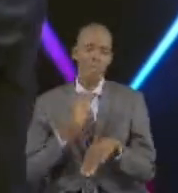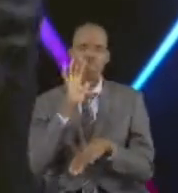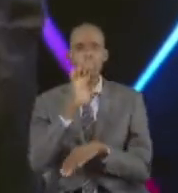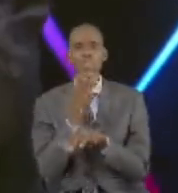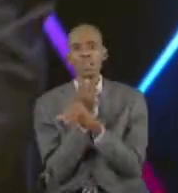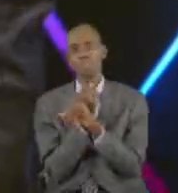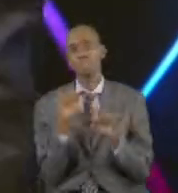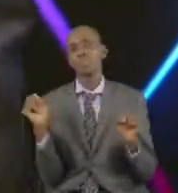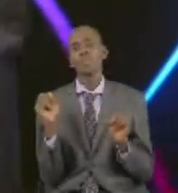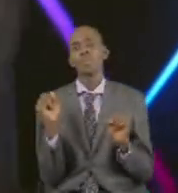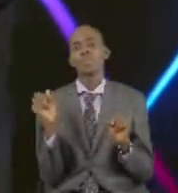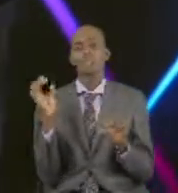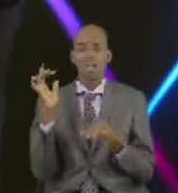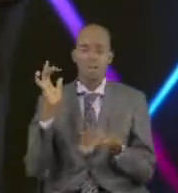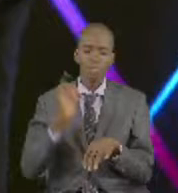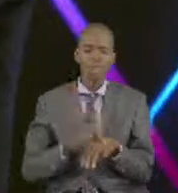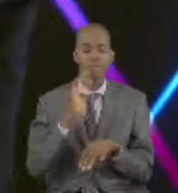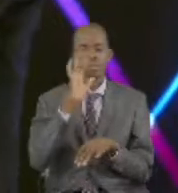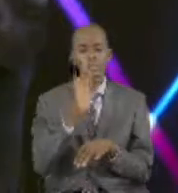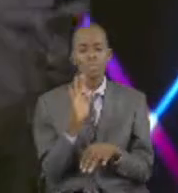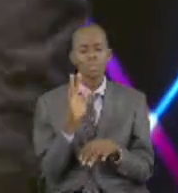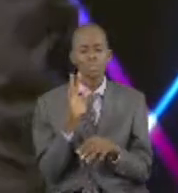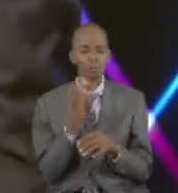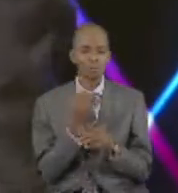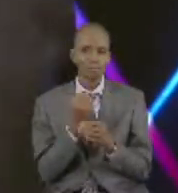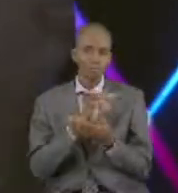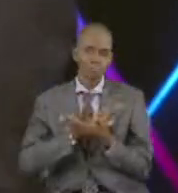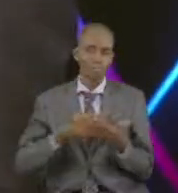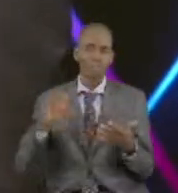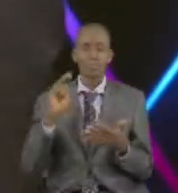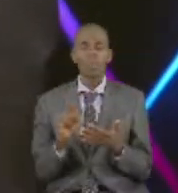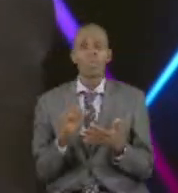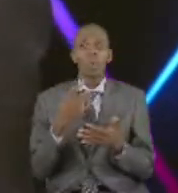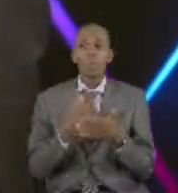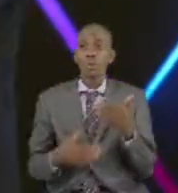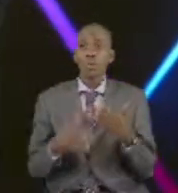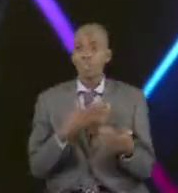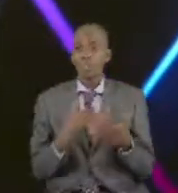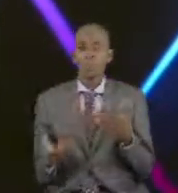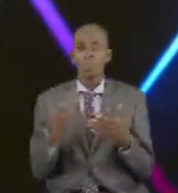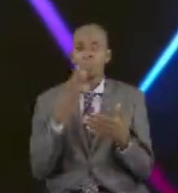La tromperie affecte votre salut, affecte votre sanctification. Peu importe la raison que vous